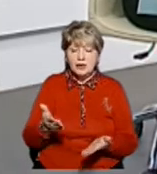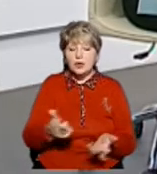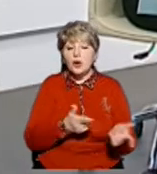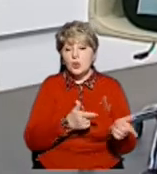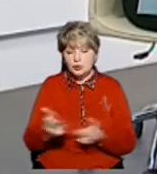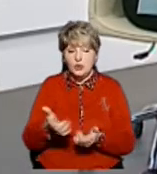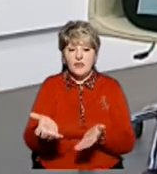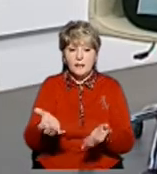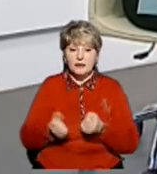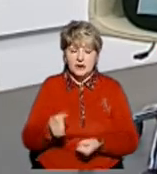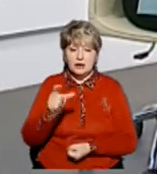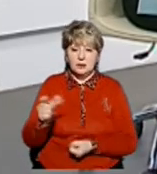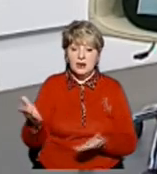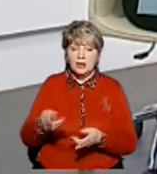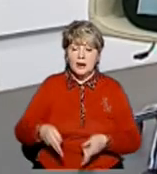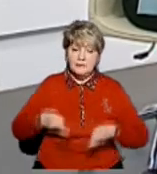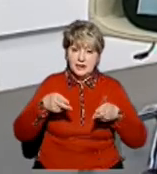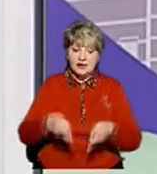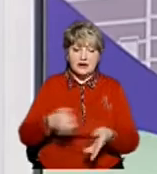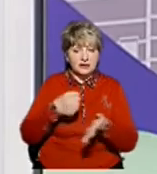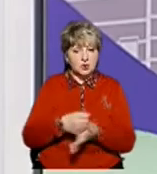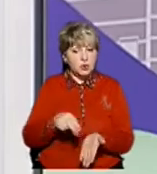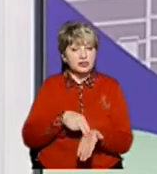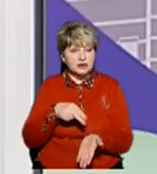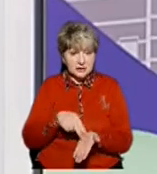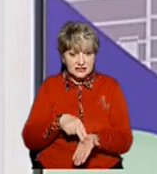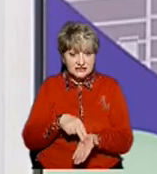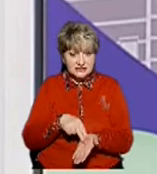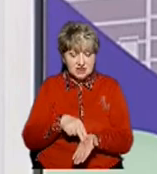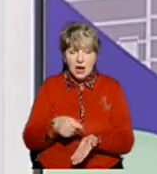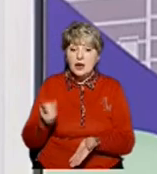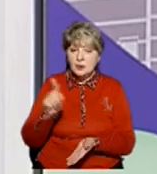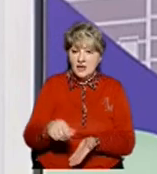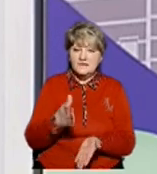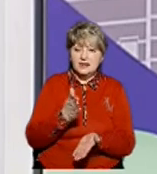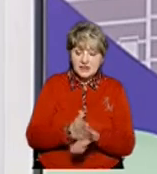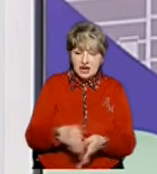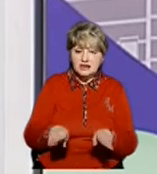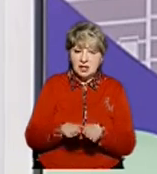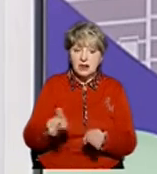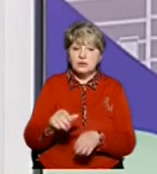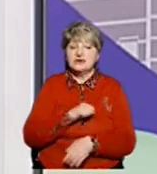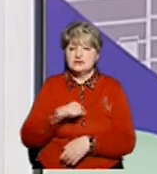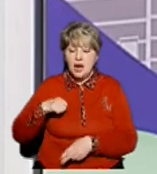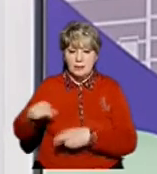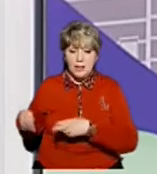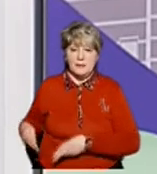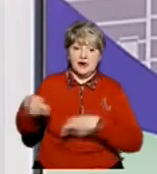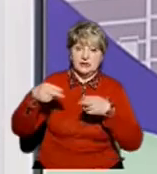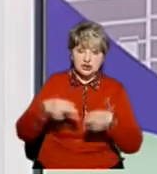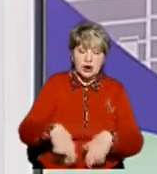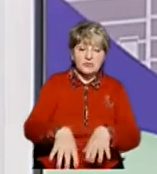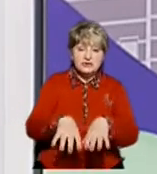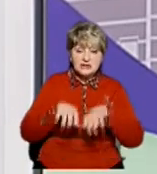готові прихистити тих, які приїхали до Черкас. І навіть є такі, що приїжджають і забирають, сім'ї везуть.